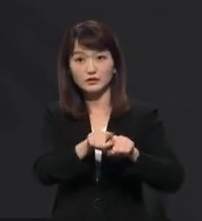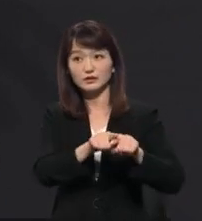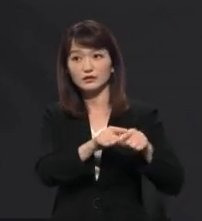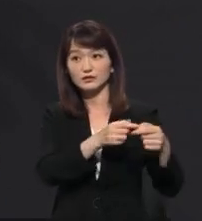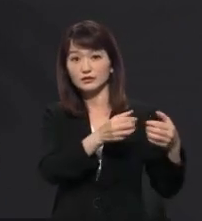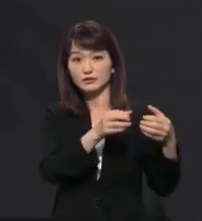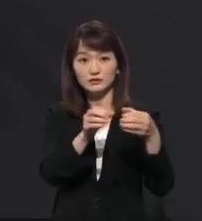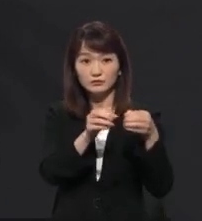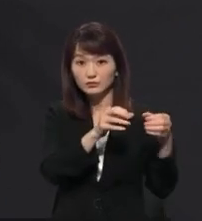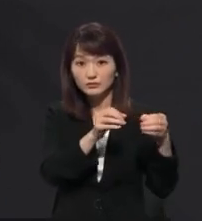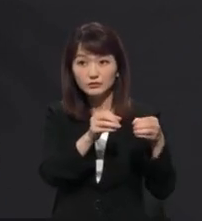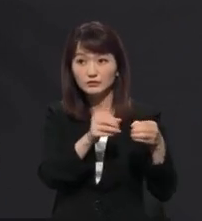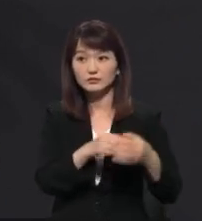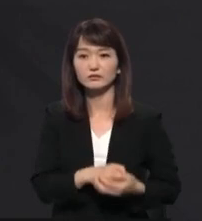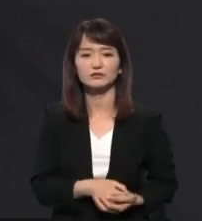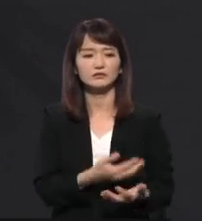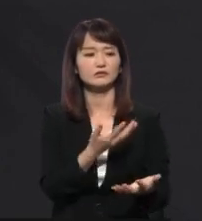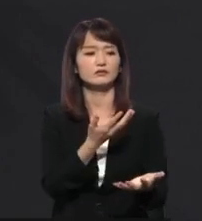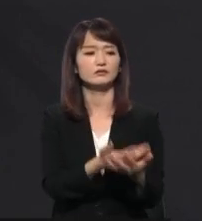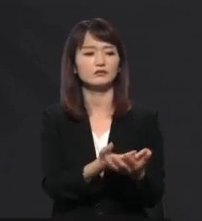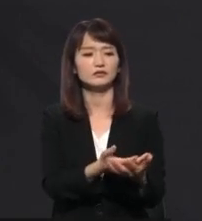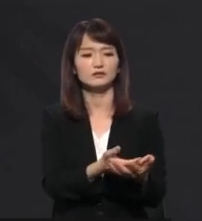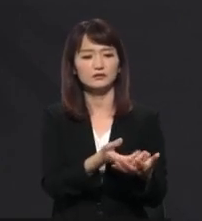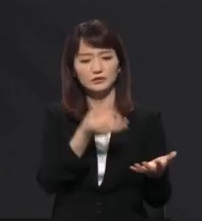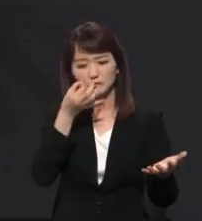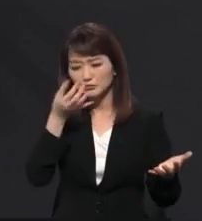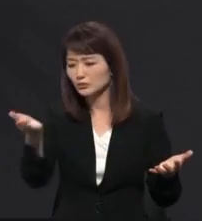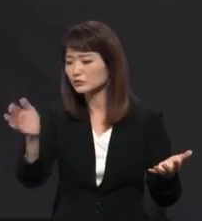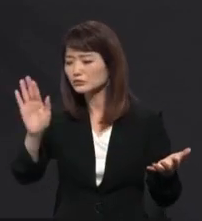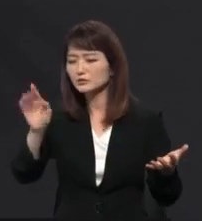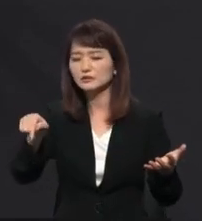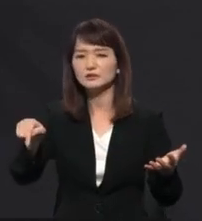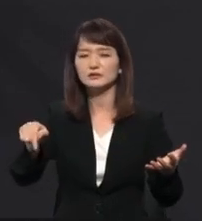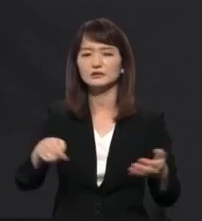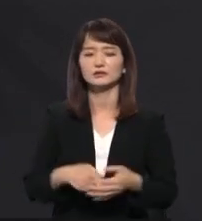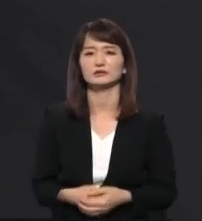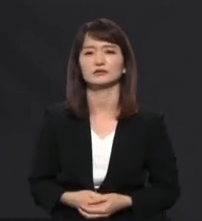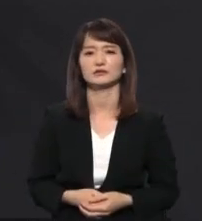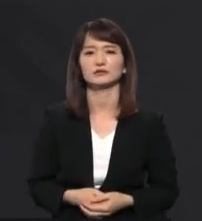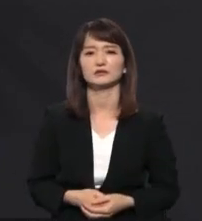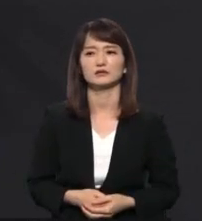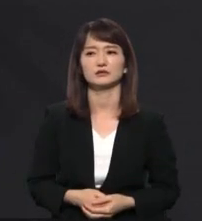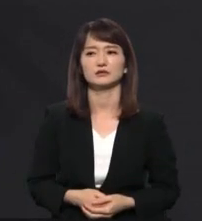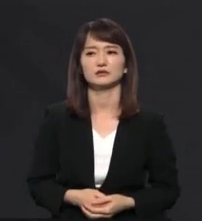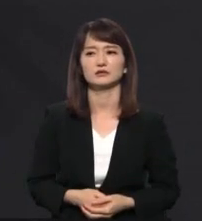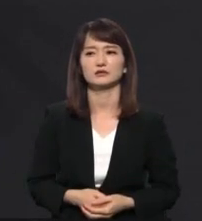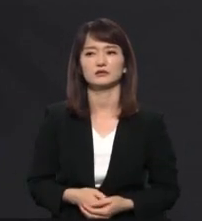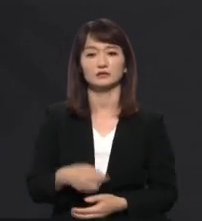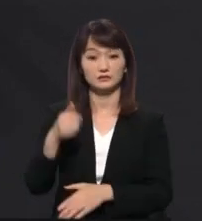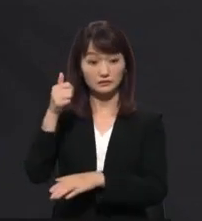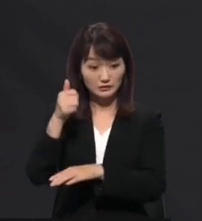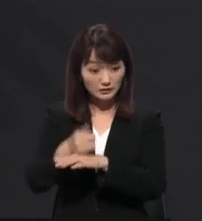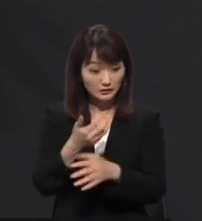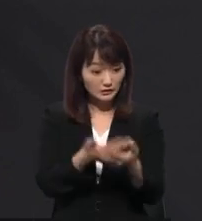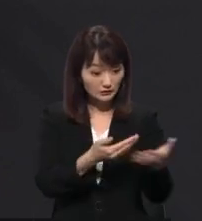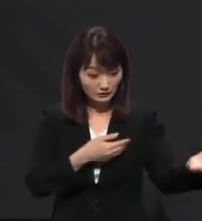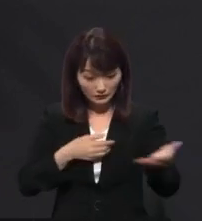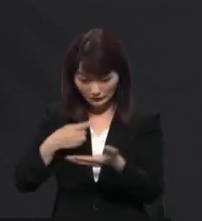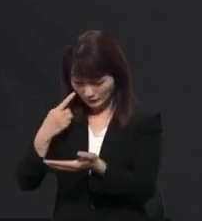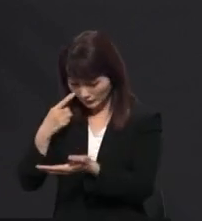합시다라고 했더니 그 자료는 전혀 보여주지 않더라고요 나중에 이제 따로 저희가 좀 볼 기회에 대해서 봤더니만